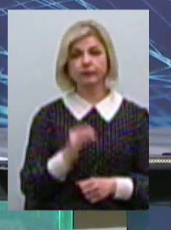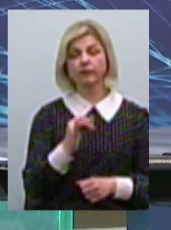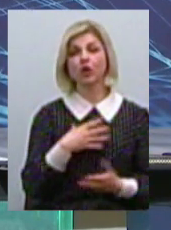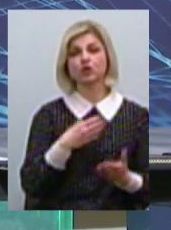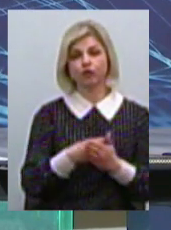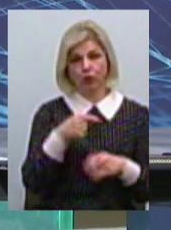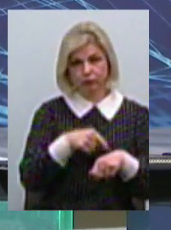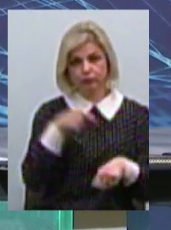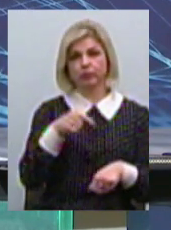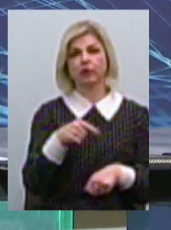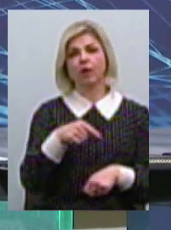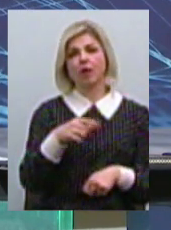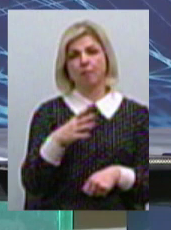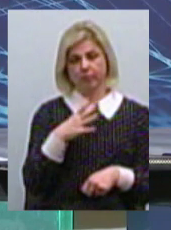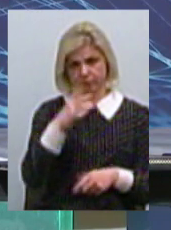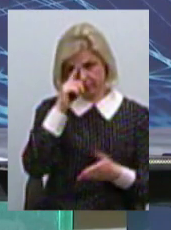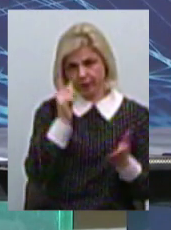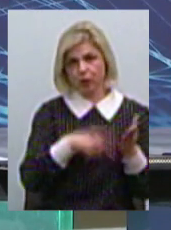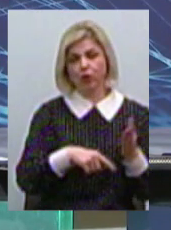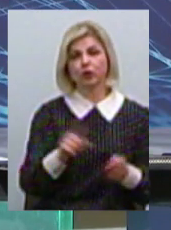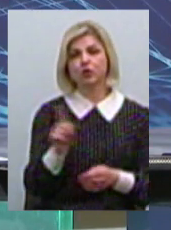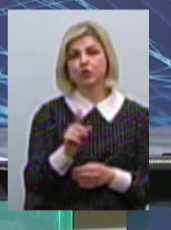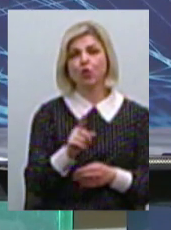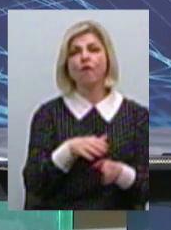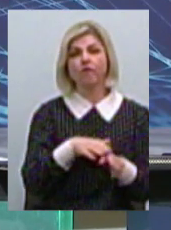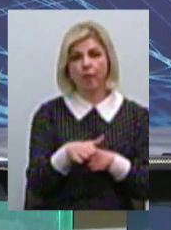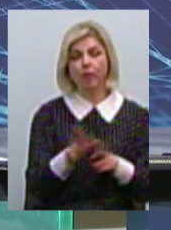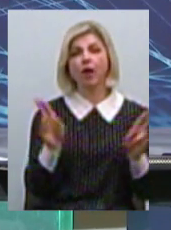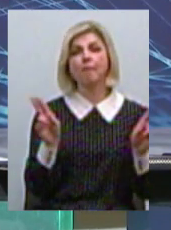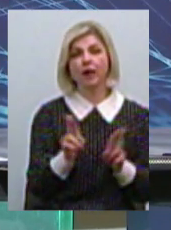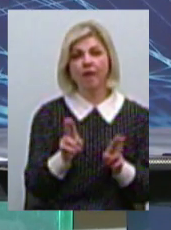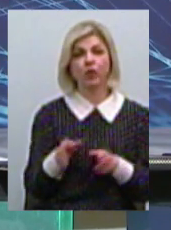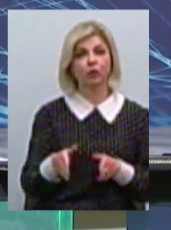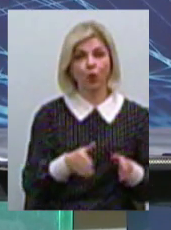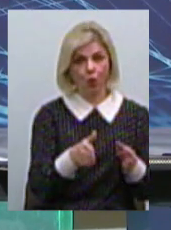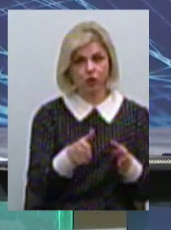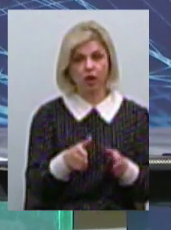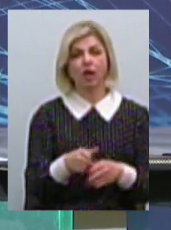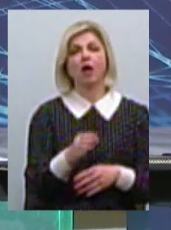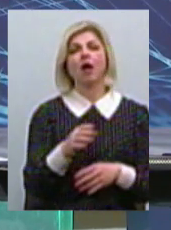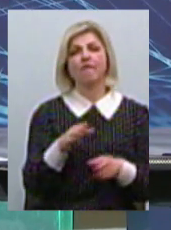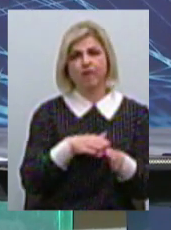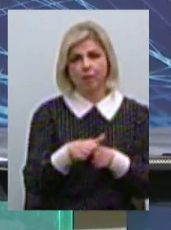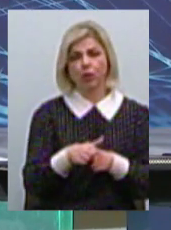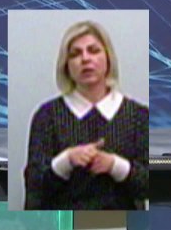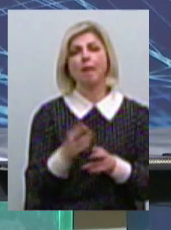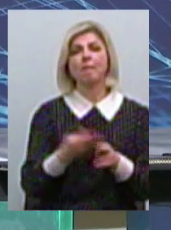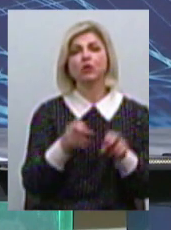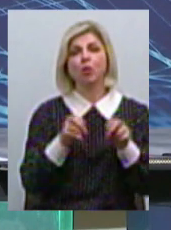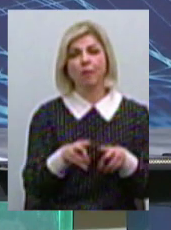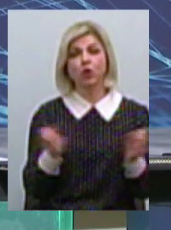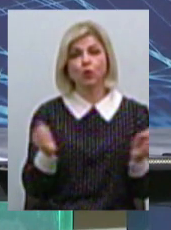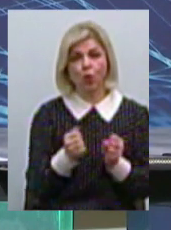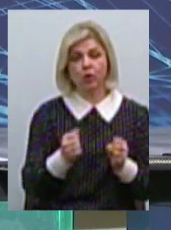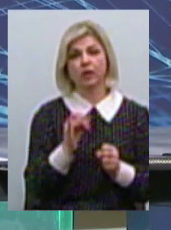правосвідомості переконатися в тому, що дотримуюся правил дорожнього руху, дотримуюся безпечної швидкості, і кожен